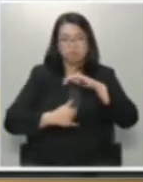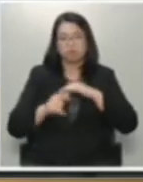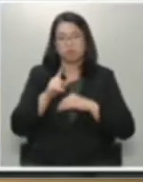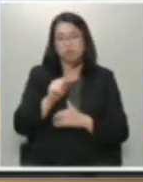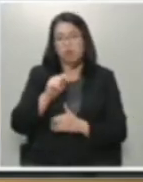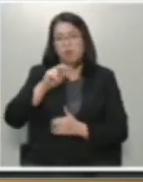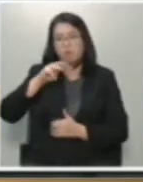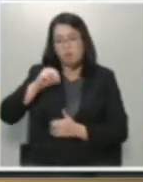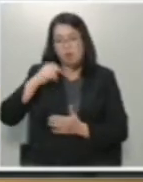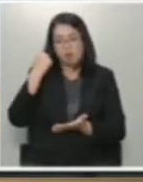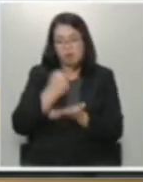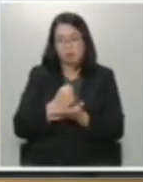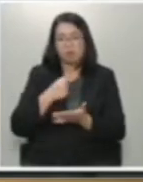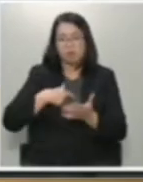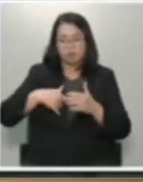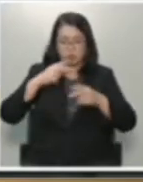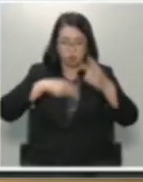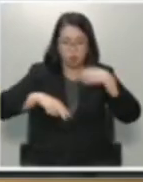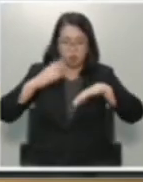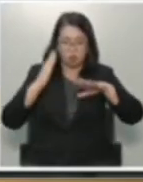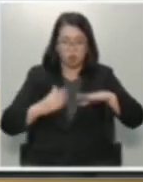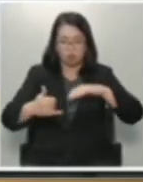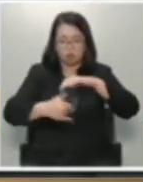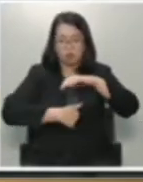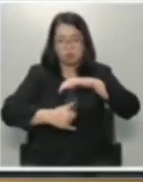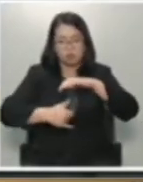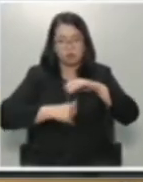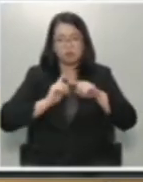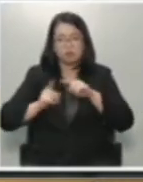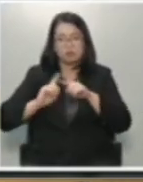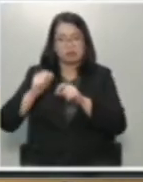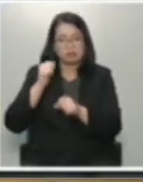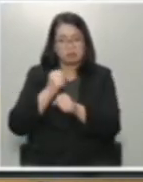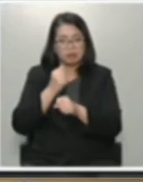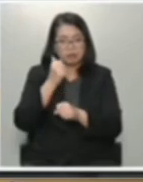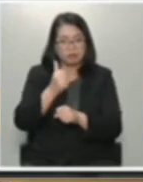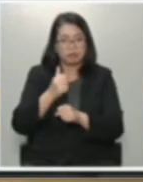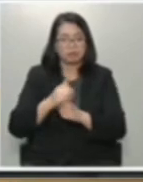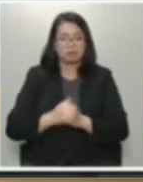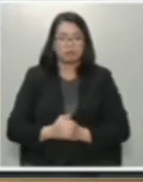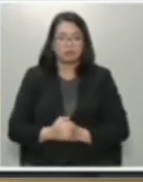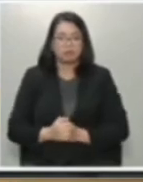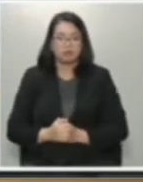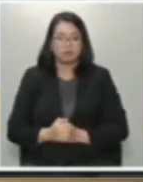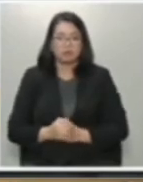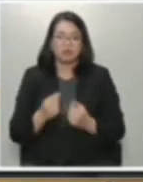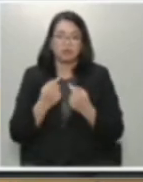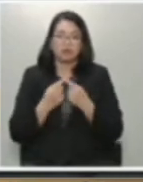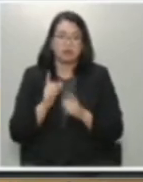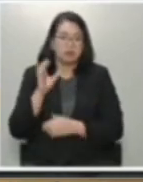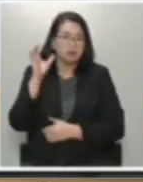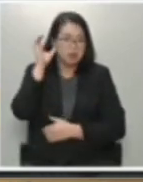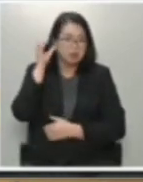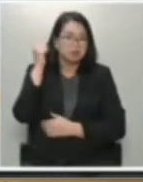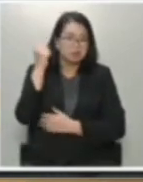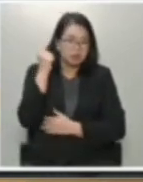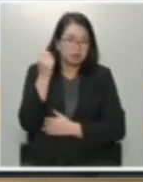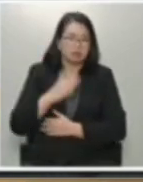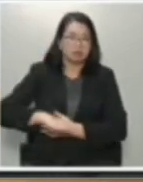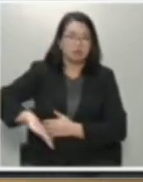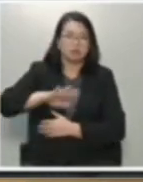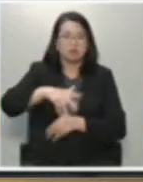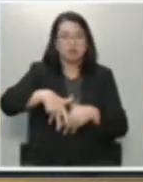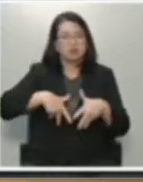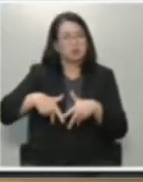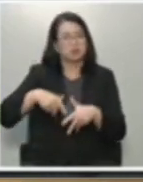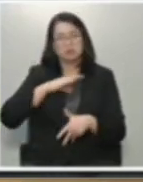นๆเนี่ยสามารถจะทำได้ดีเป็นที่ประจักษ์อยู่แล้วนะครับแต่การสร้างความเชื่อมั่นเนี่ยนะครับเป็นเรื่องสำคั